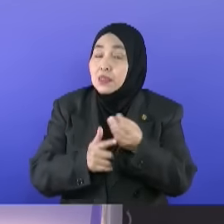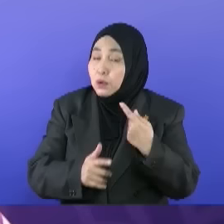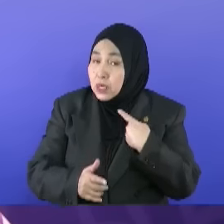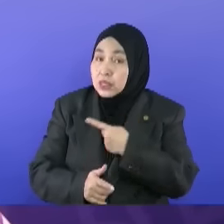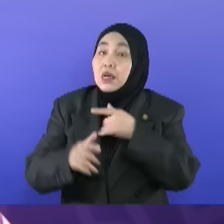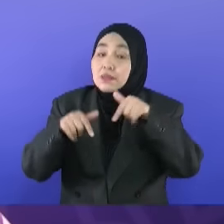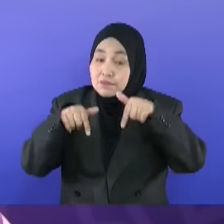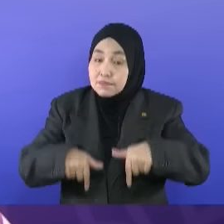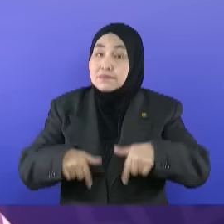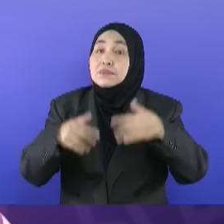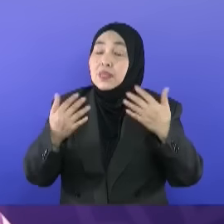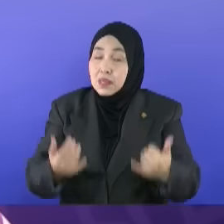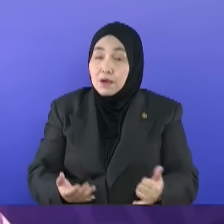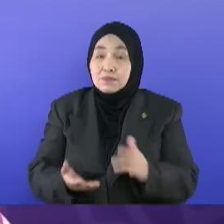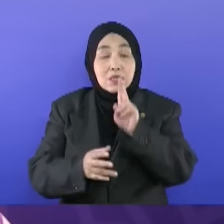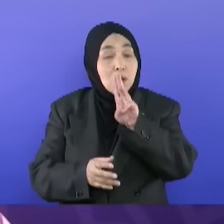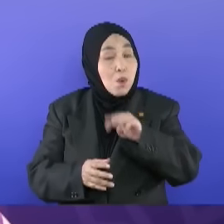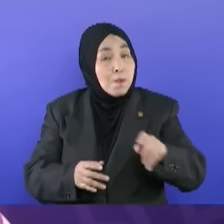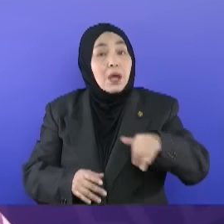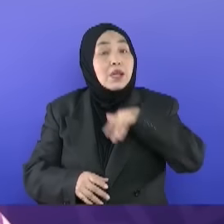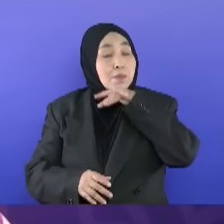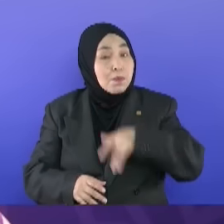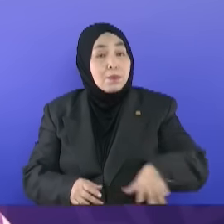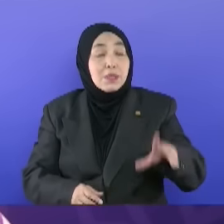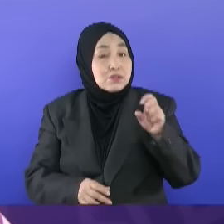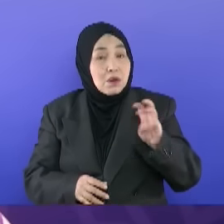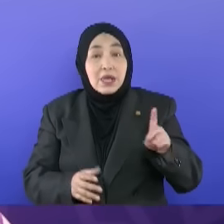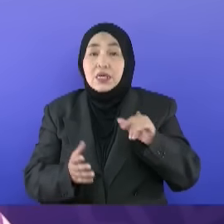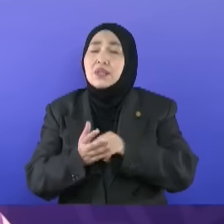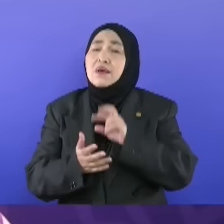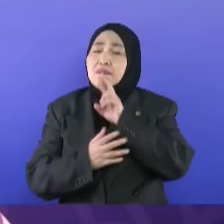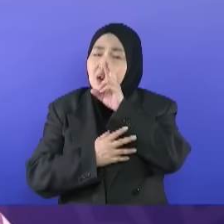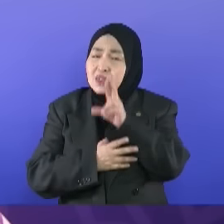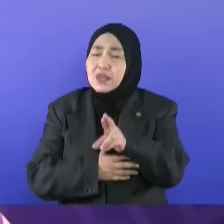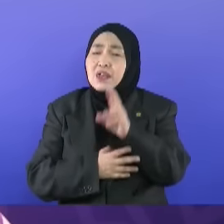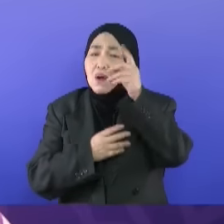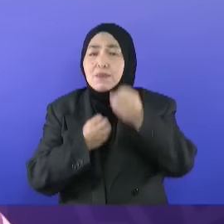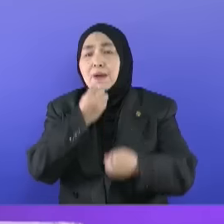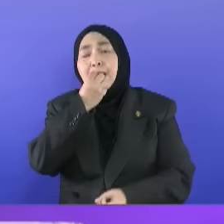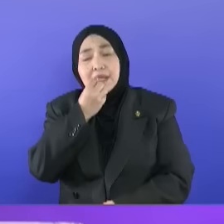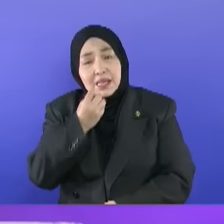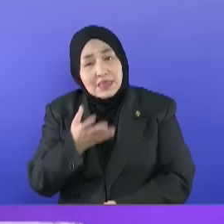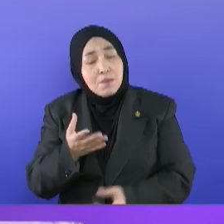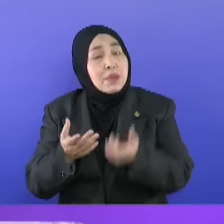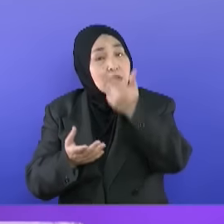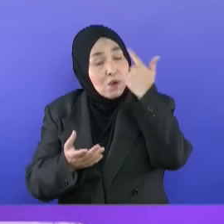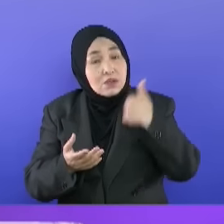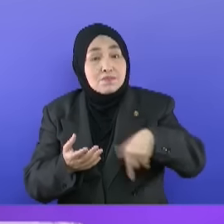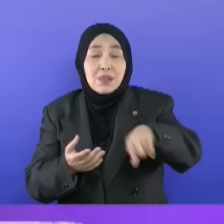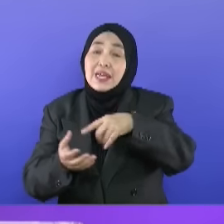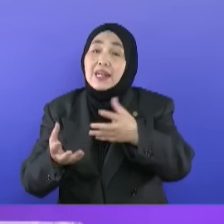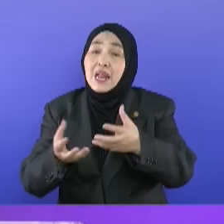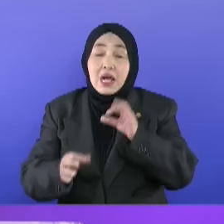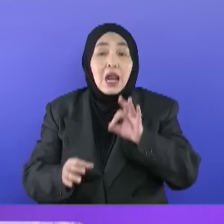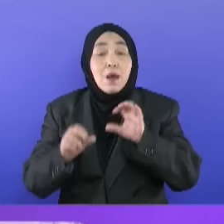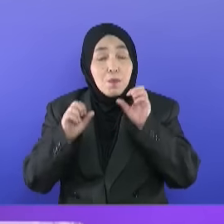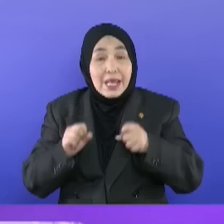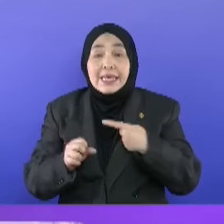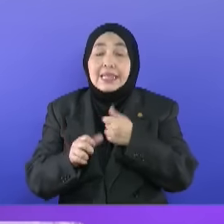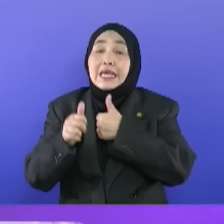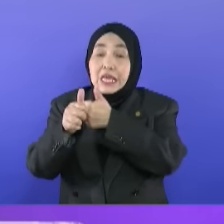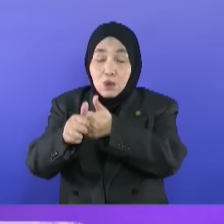kita pada waktu ini sebagai umat Nabi Muhammad Sallallahualaihiwasallam. Ini realiti yang Allah beritahu kerana mereka nakkan kalau boleh kita